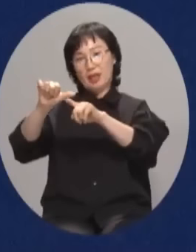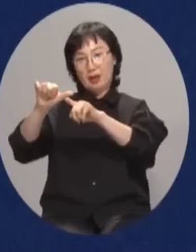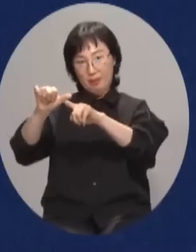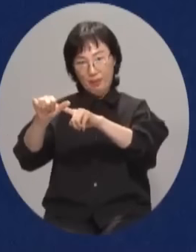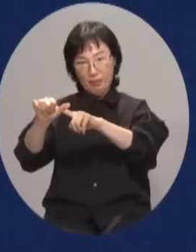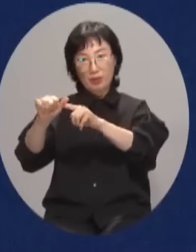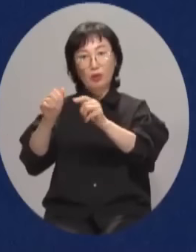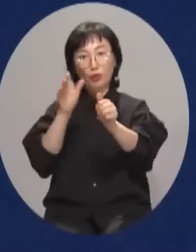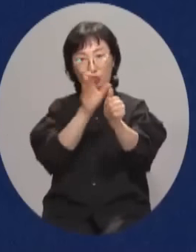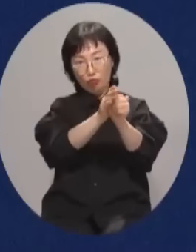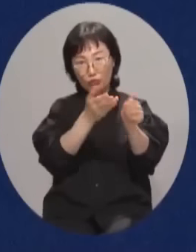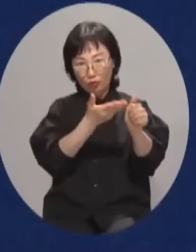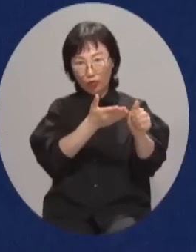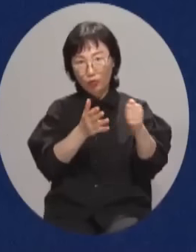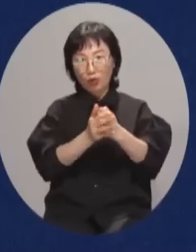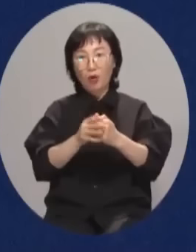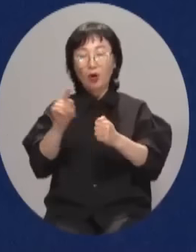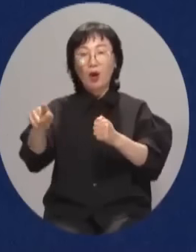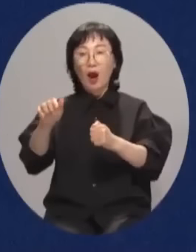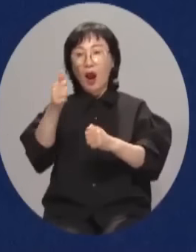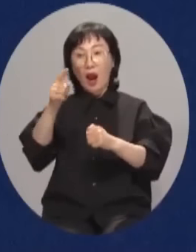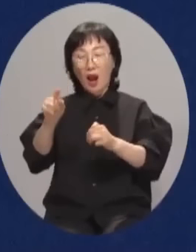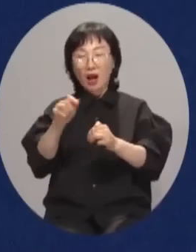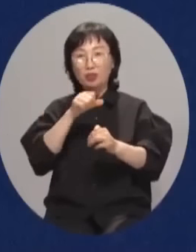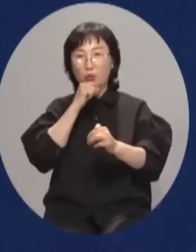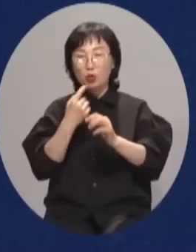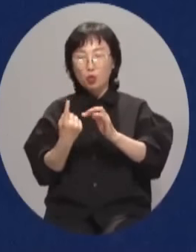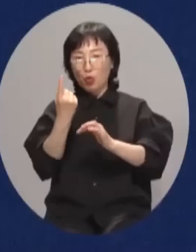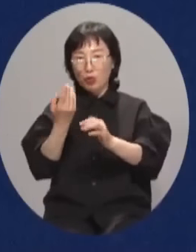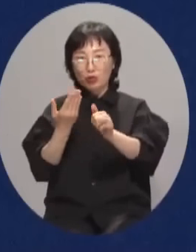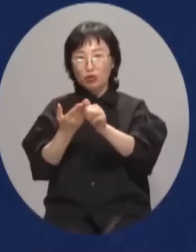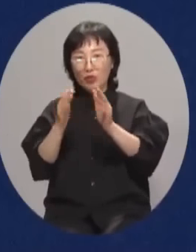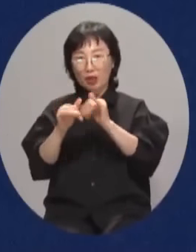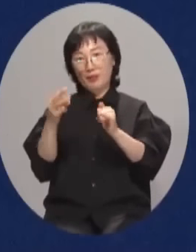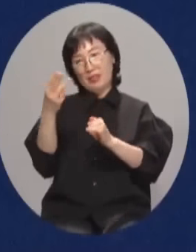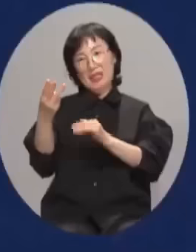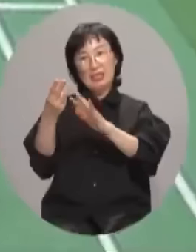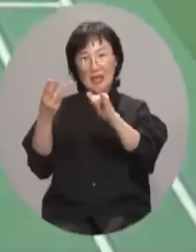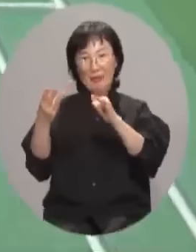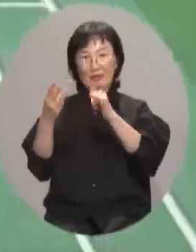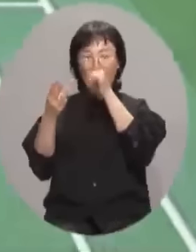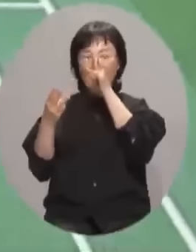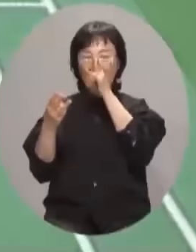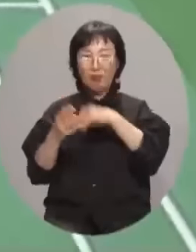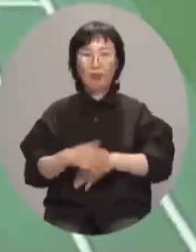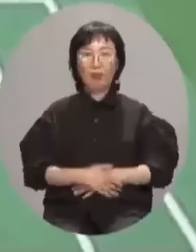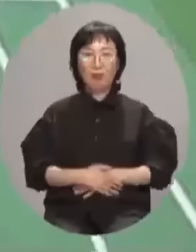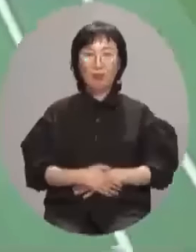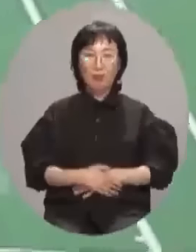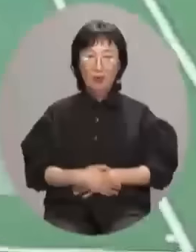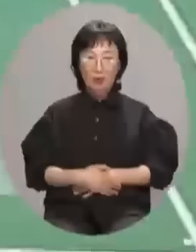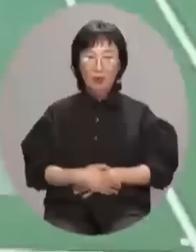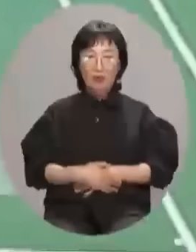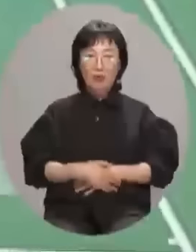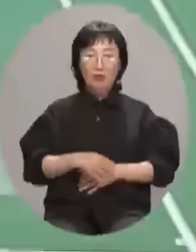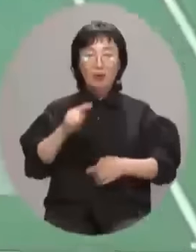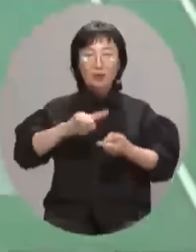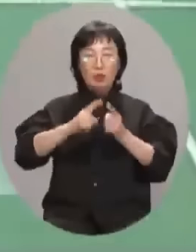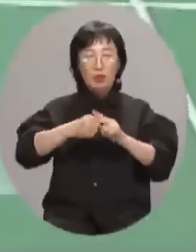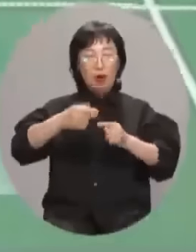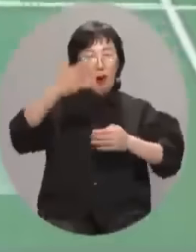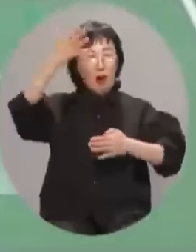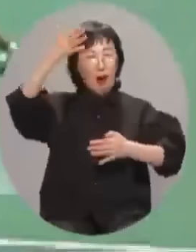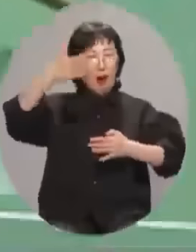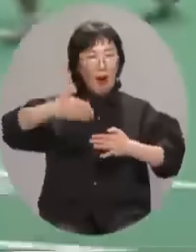반대로 하태건 정 감독에게 높은 점수를 몰아준 위원도 세명이 있었습니다 마기를 설치해 후보가